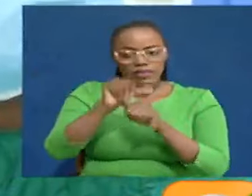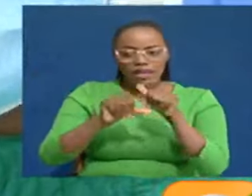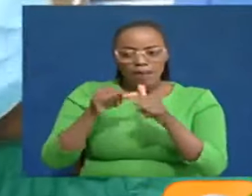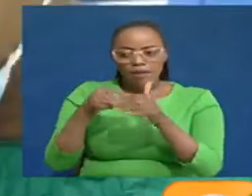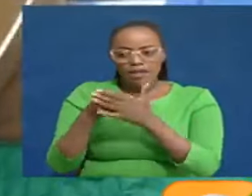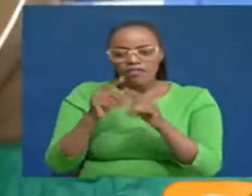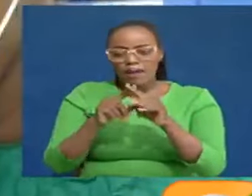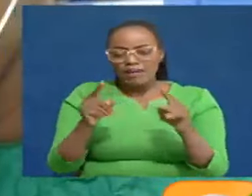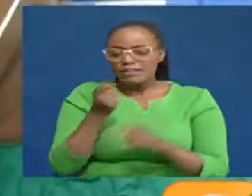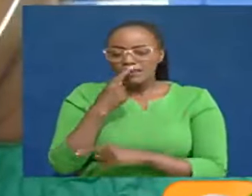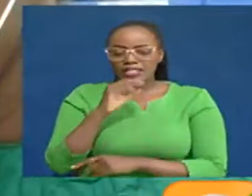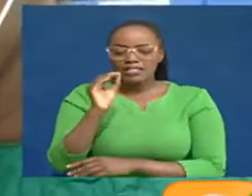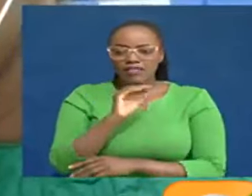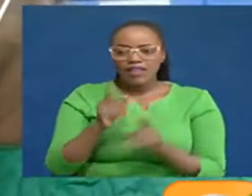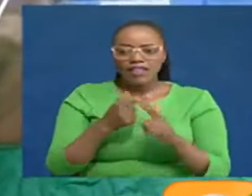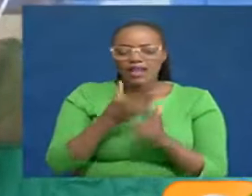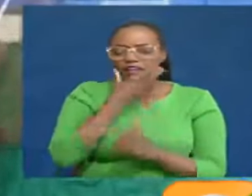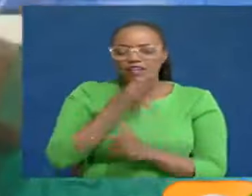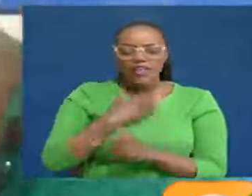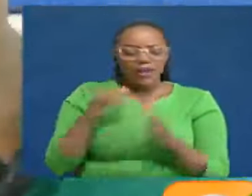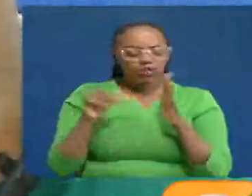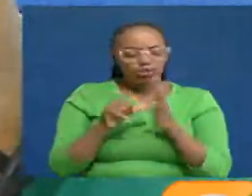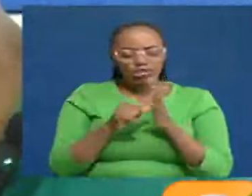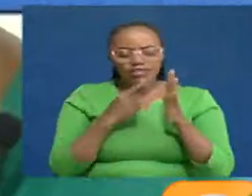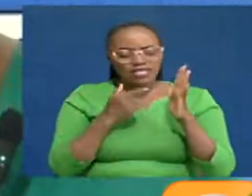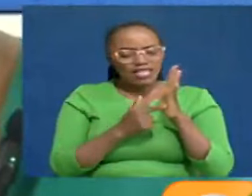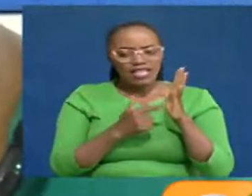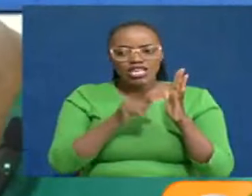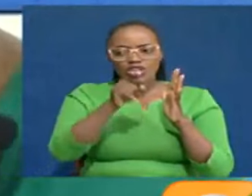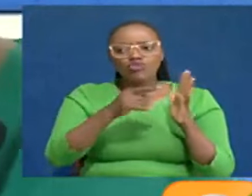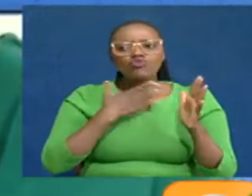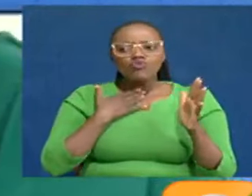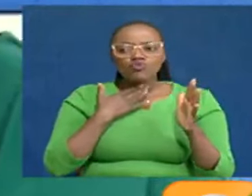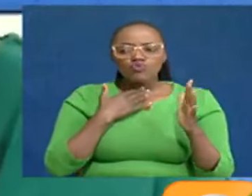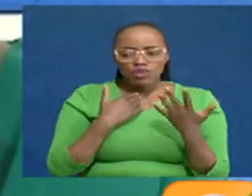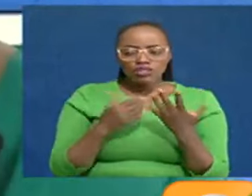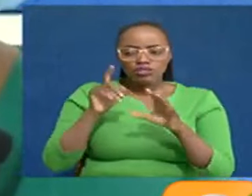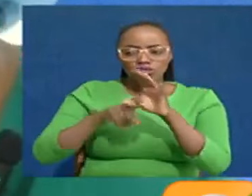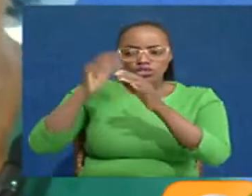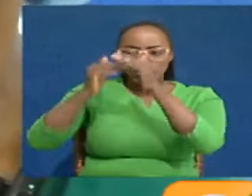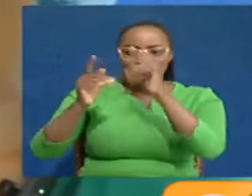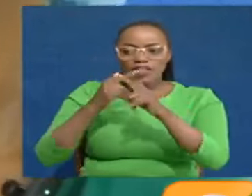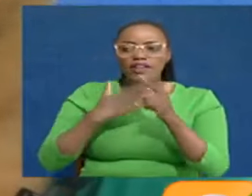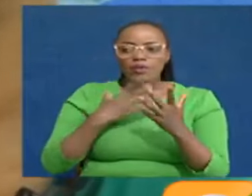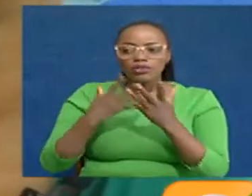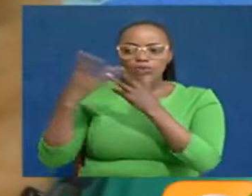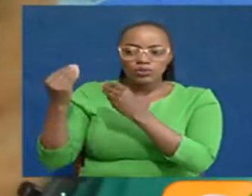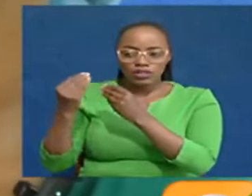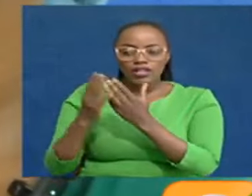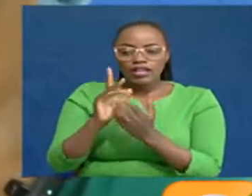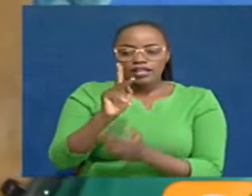sciences, not medicine. Baba akaleta shida, akaniambia unaachaje university unataka kwenda